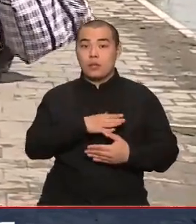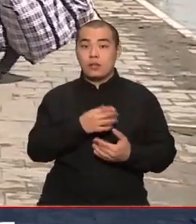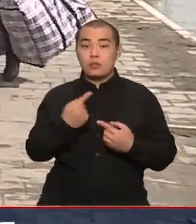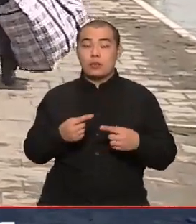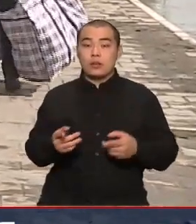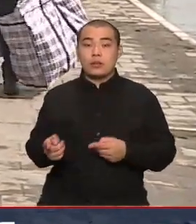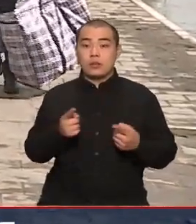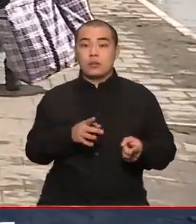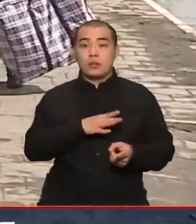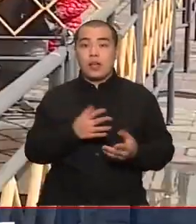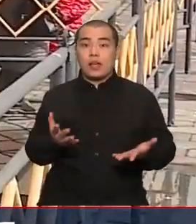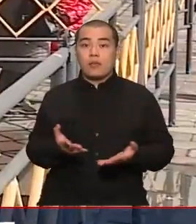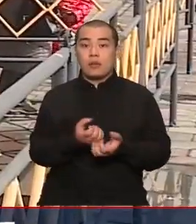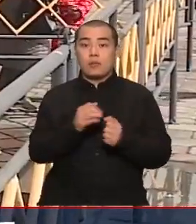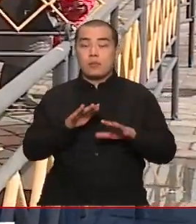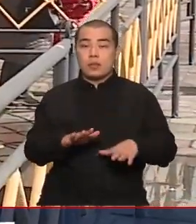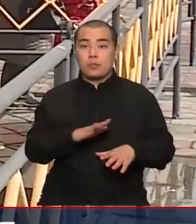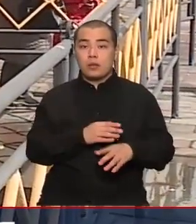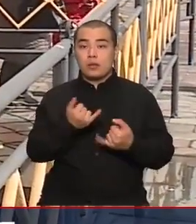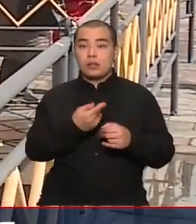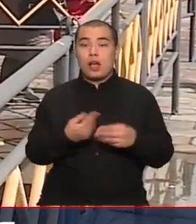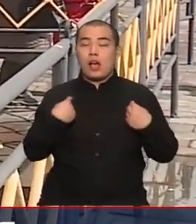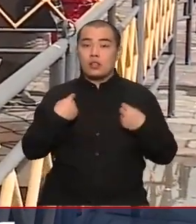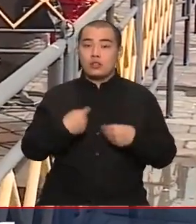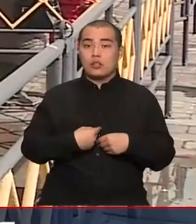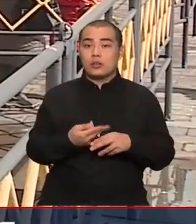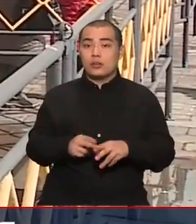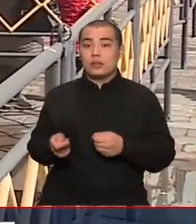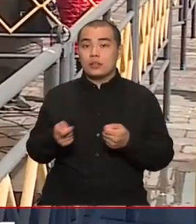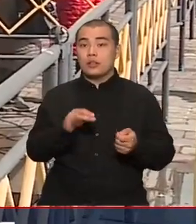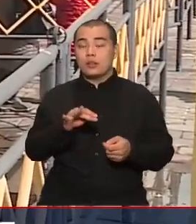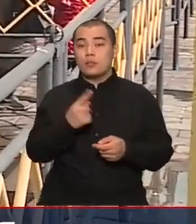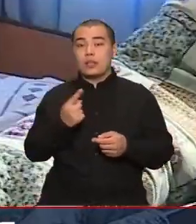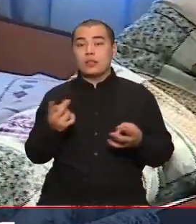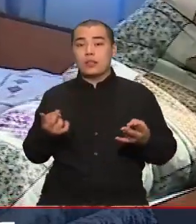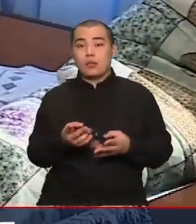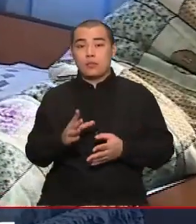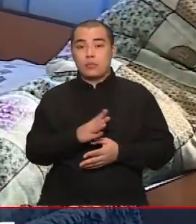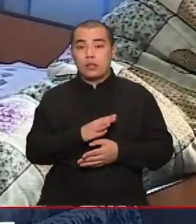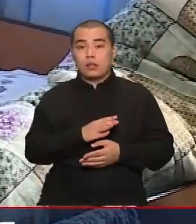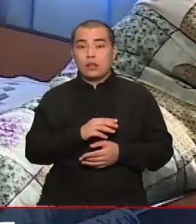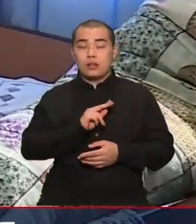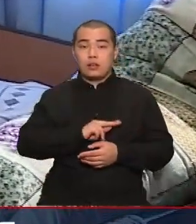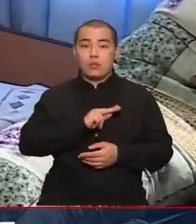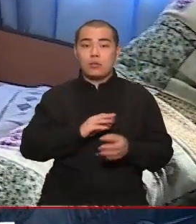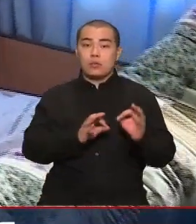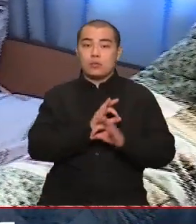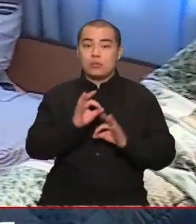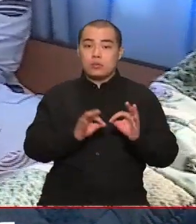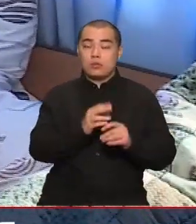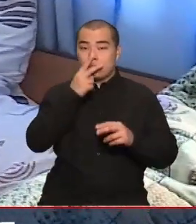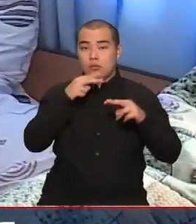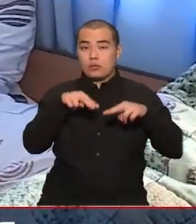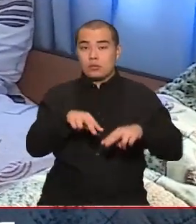разместили в эвакуационных пунктах, предоставили одежду, продукты, средства первой необходимости. Организовано круглосуточное